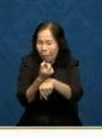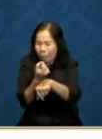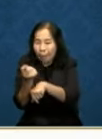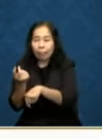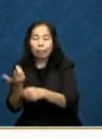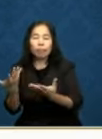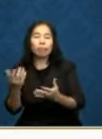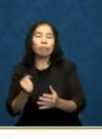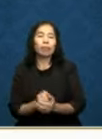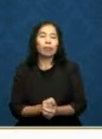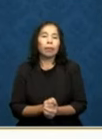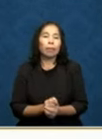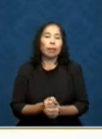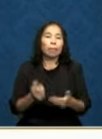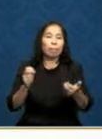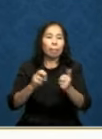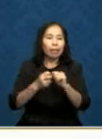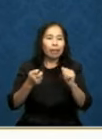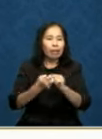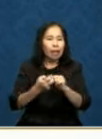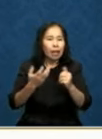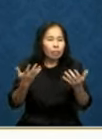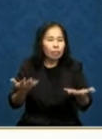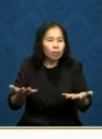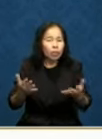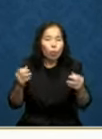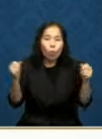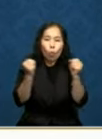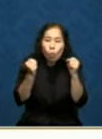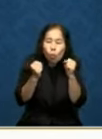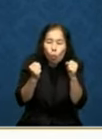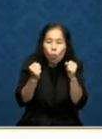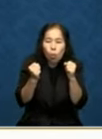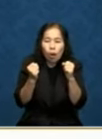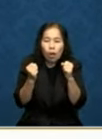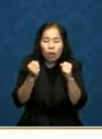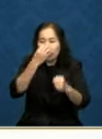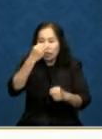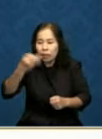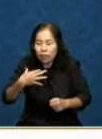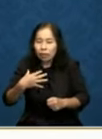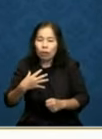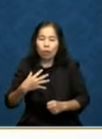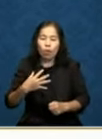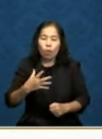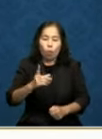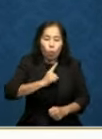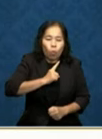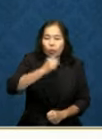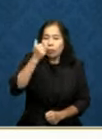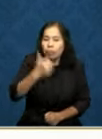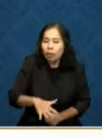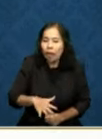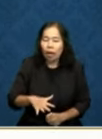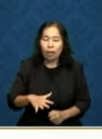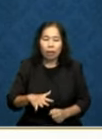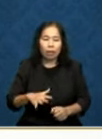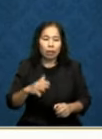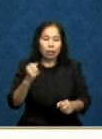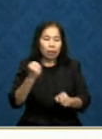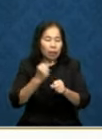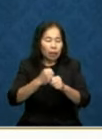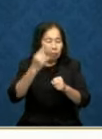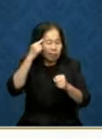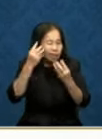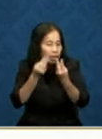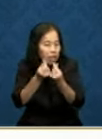านมีปัญหาการสร้างความสัมพันธ์ที่ดีค่ะมีความหวาดกลัวที่จะถูกทอดทิ้งค่ะมีพฤติกรรมที่อาจจะทำโดยไม่คิดโดยรอบคอบ